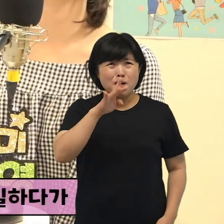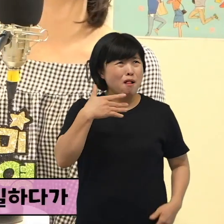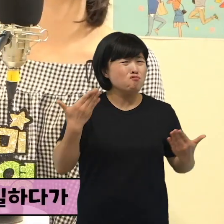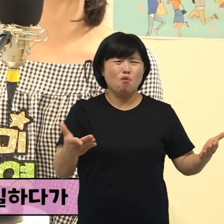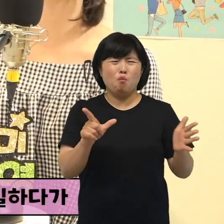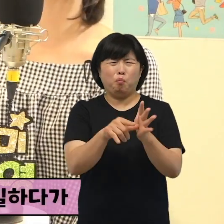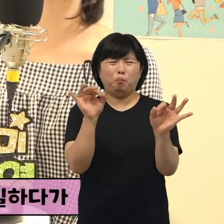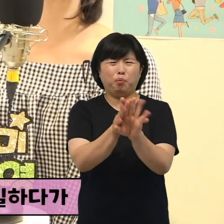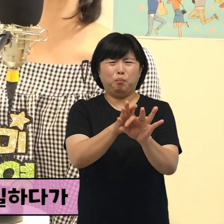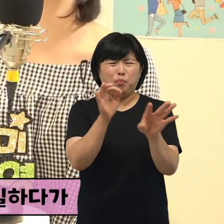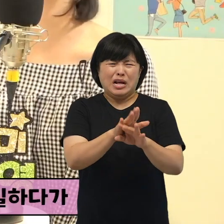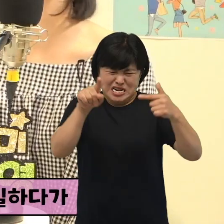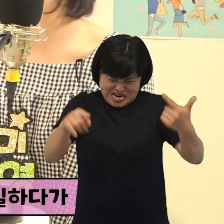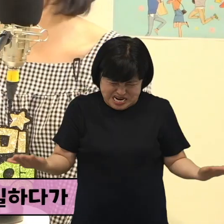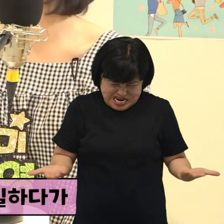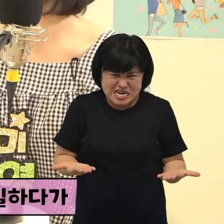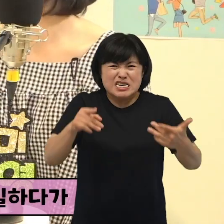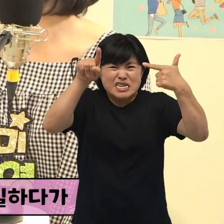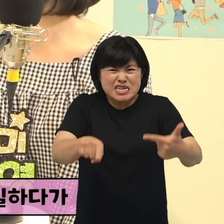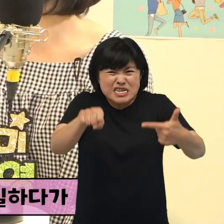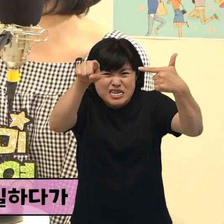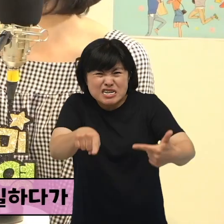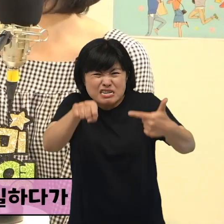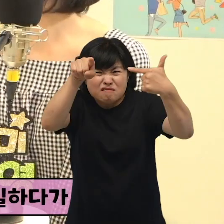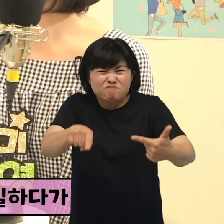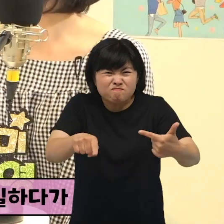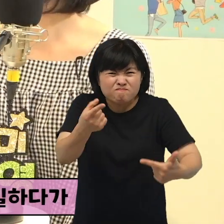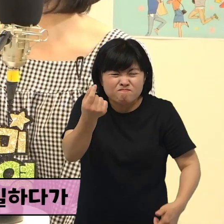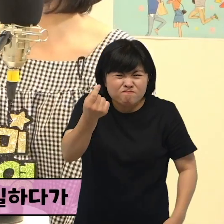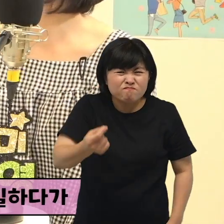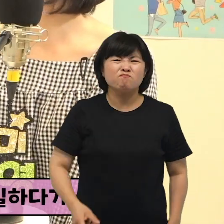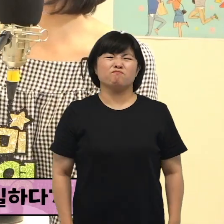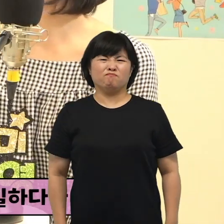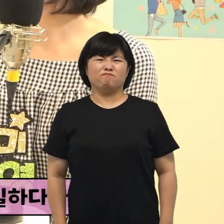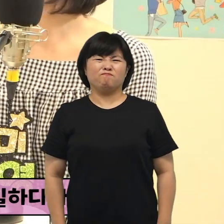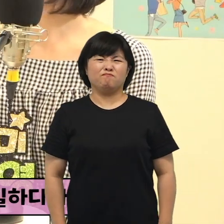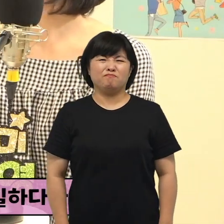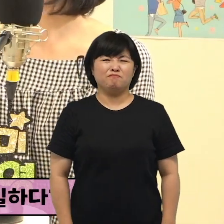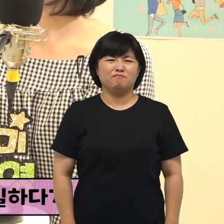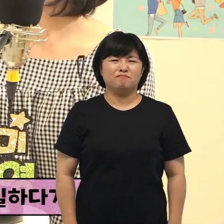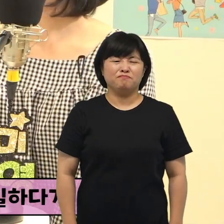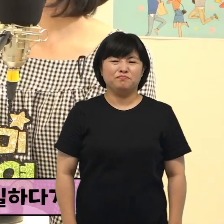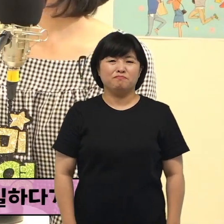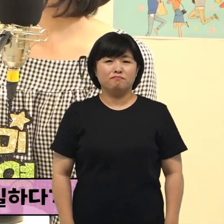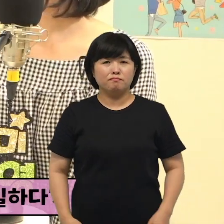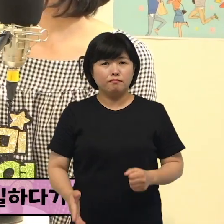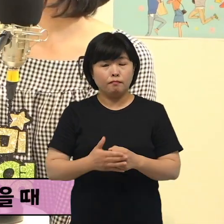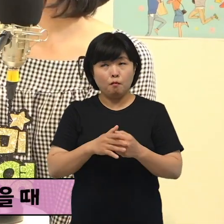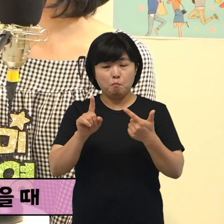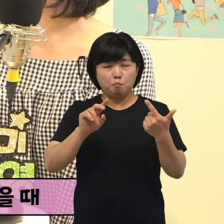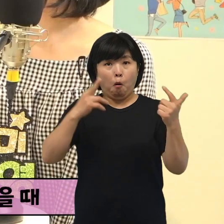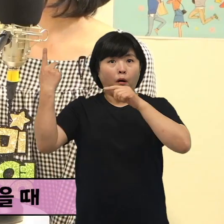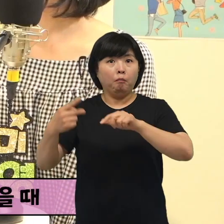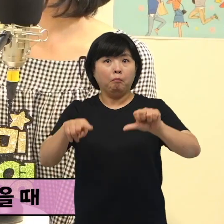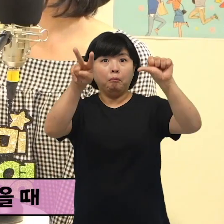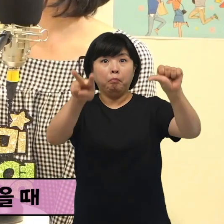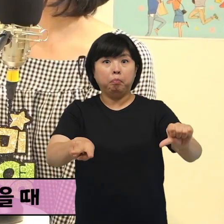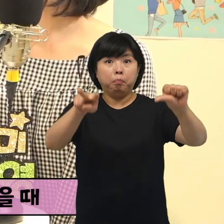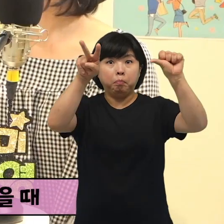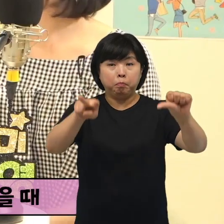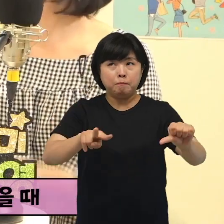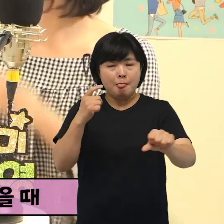하더라고요. 근데 워라밸이 됐어. 진짜 워라밸이 없잖아요. 네. 근데 이 주 6일을 일하다가 주 5일로